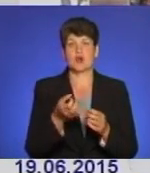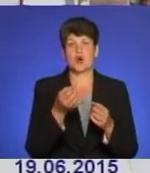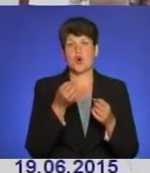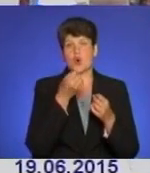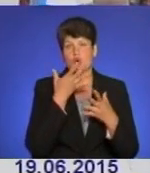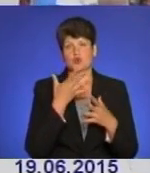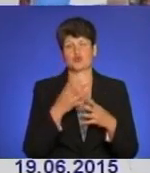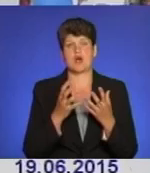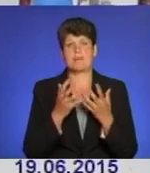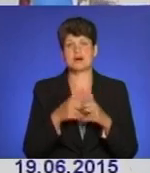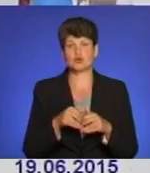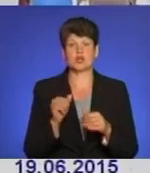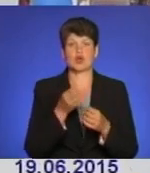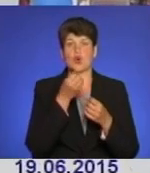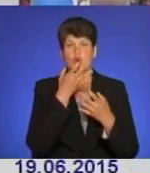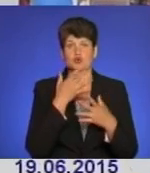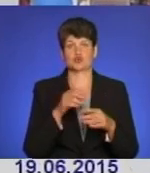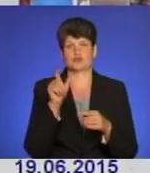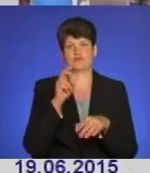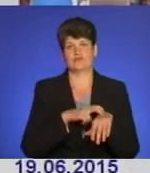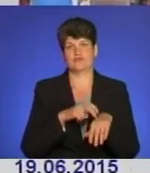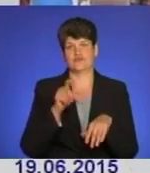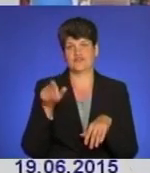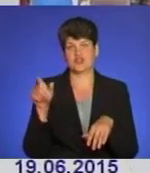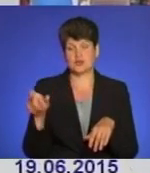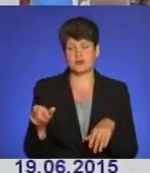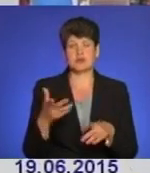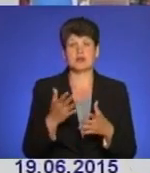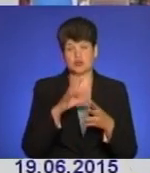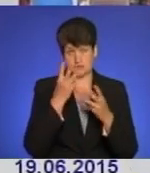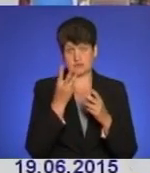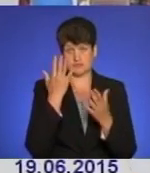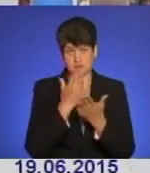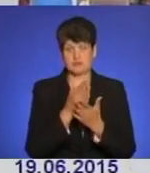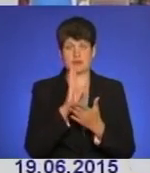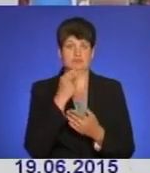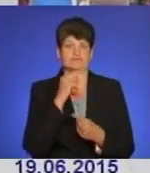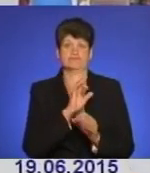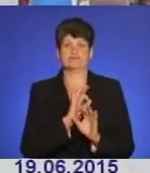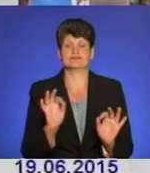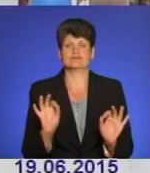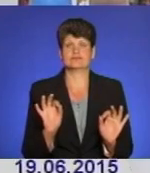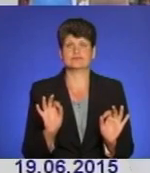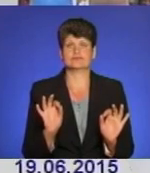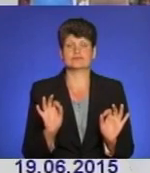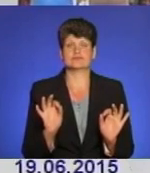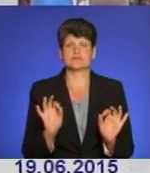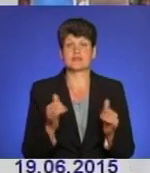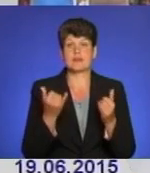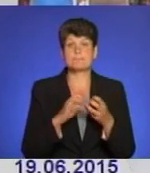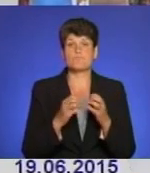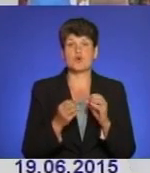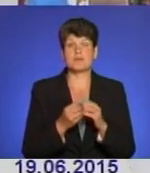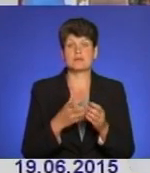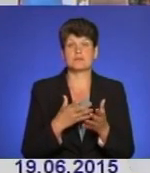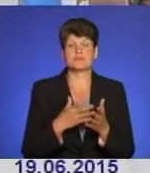спеціаліста. І якщо ті сукупні фактори є, тоді ми маємо ефект від лікування. На даний час у нас проблема, зокрема